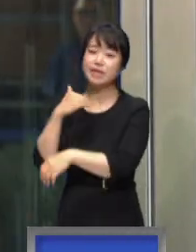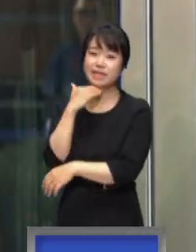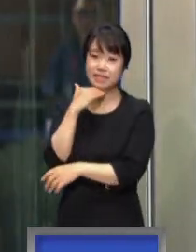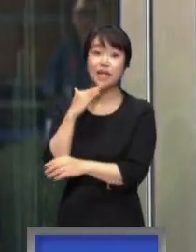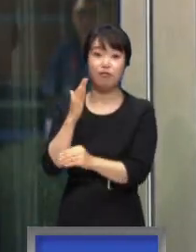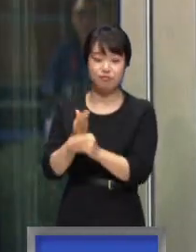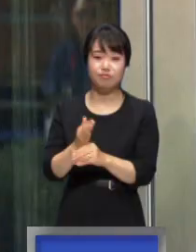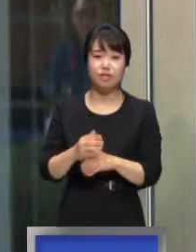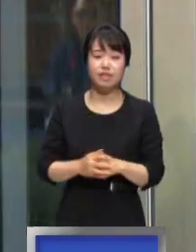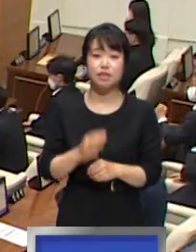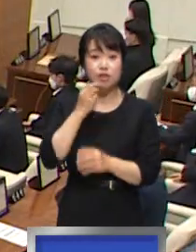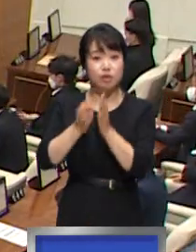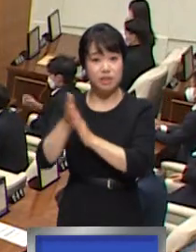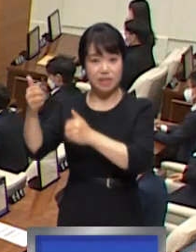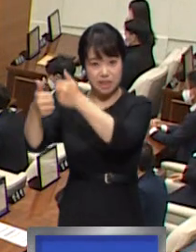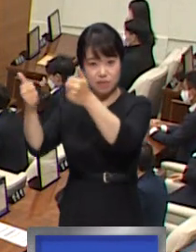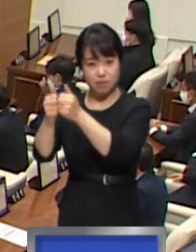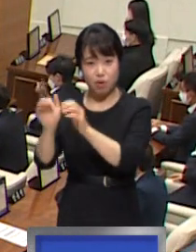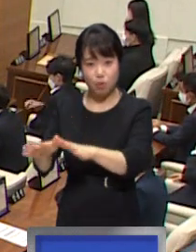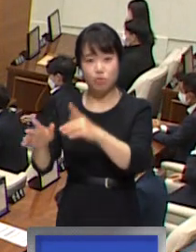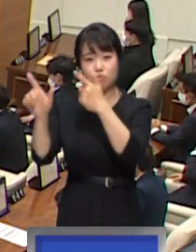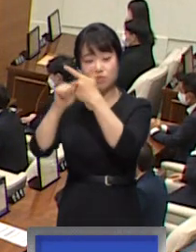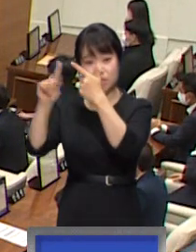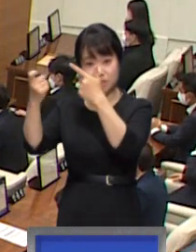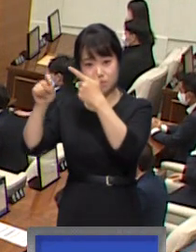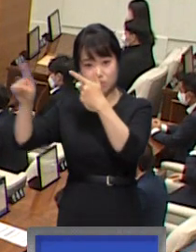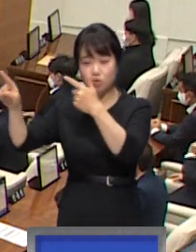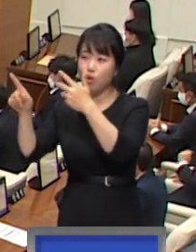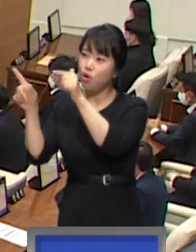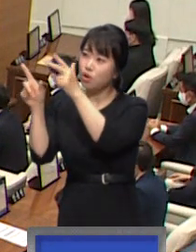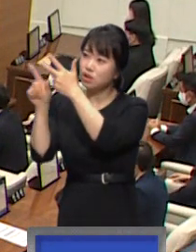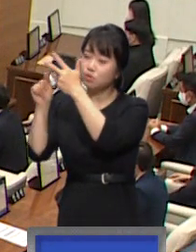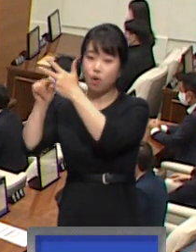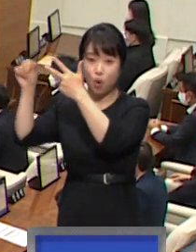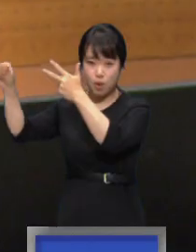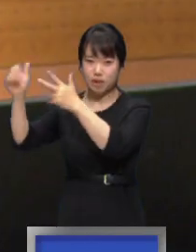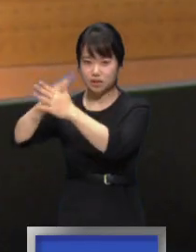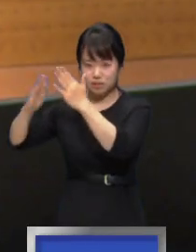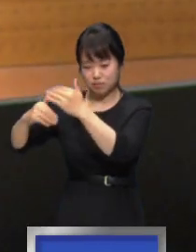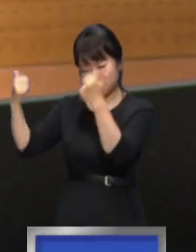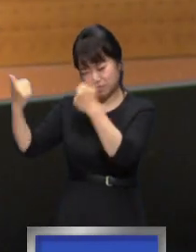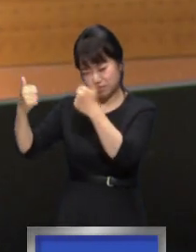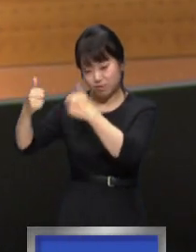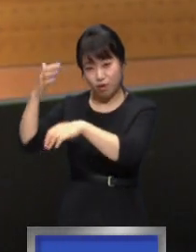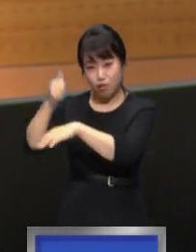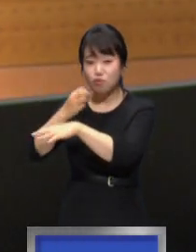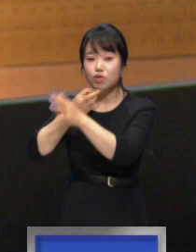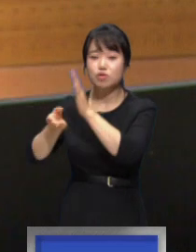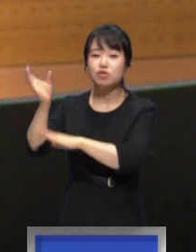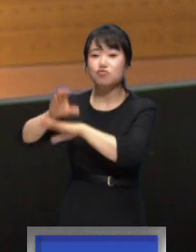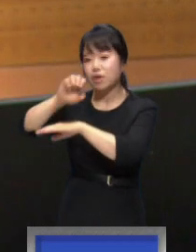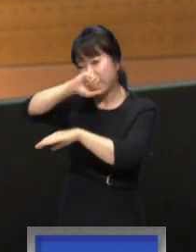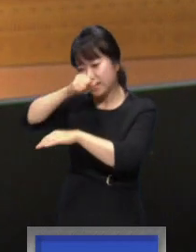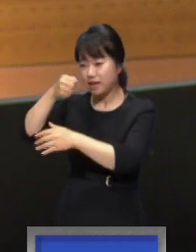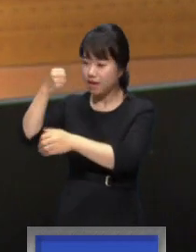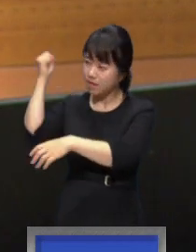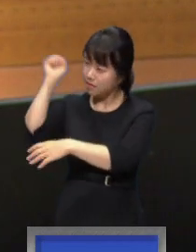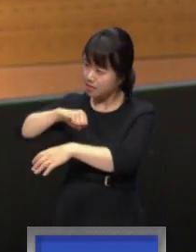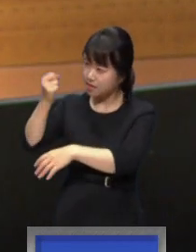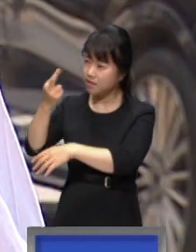있습니다. 서울시의회는 오는 10일부터 다음 달 5일까지 정례회를 열고 서울시 추경을 심의할